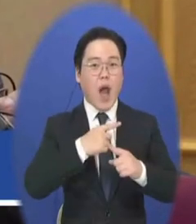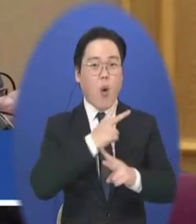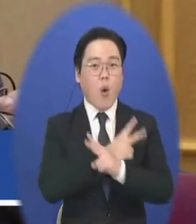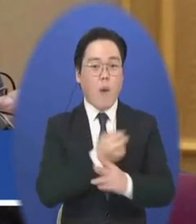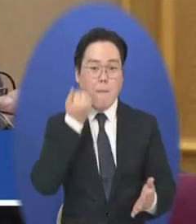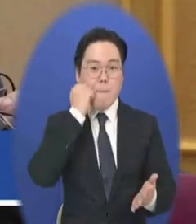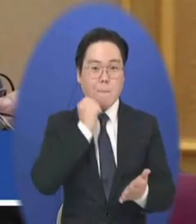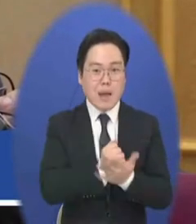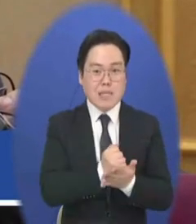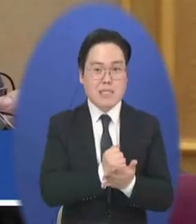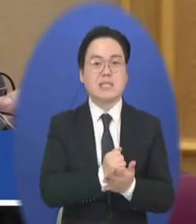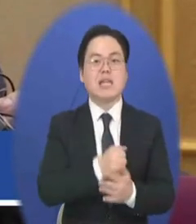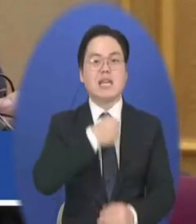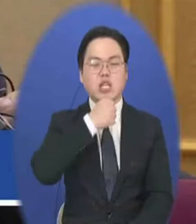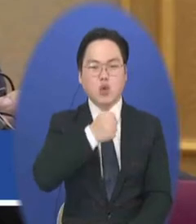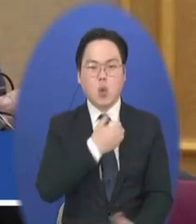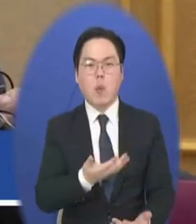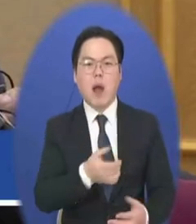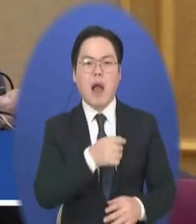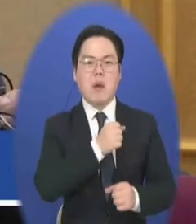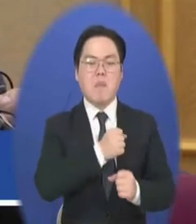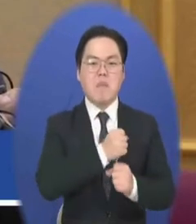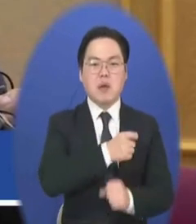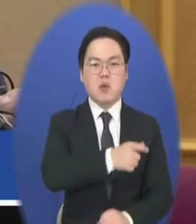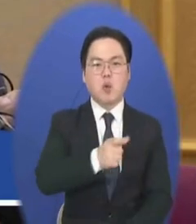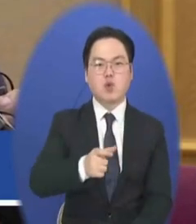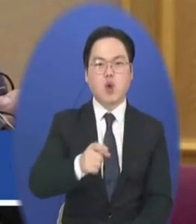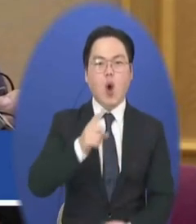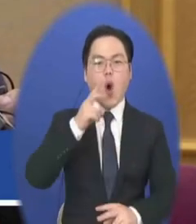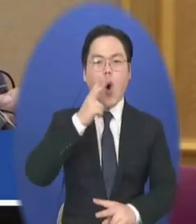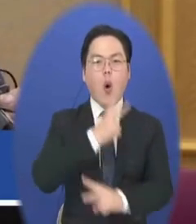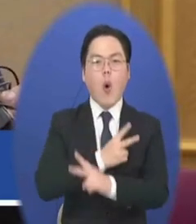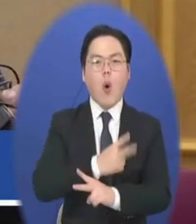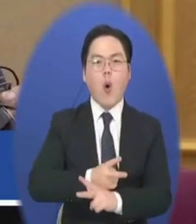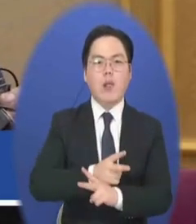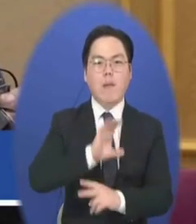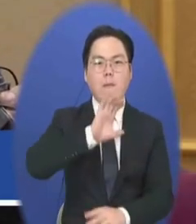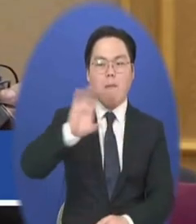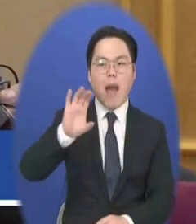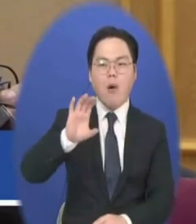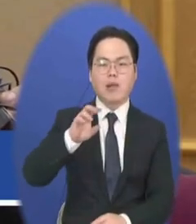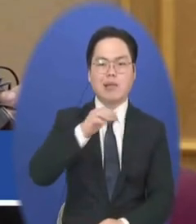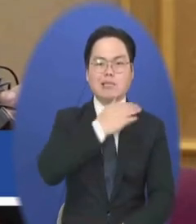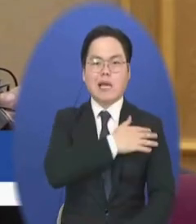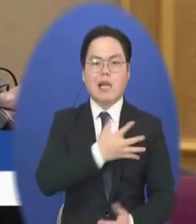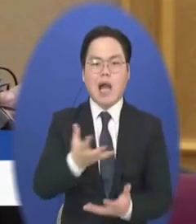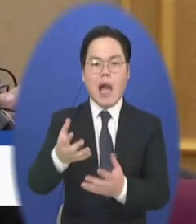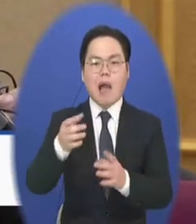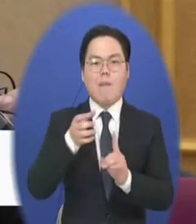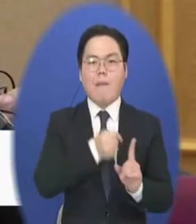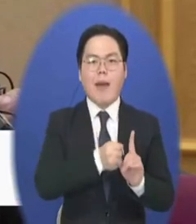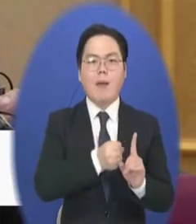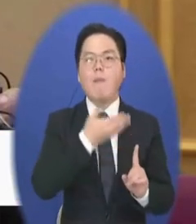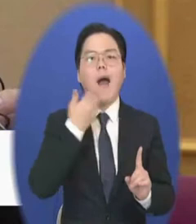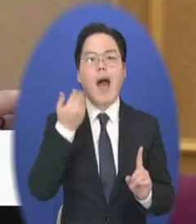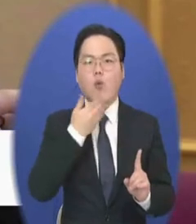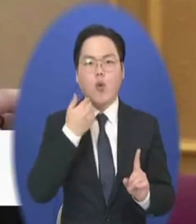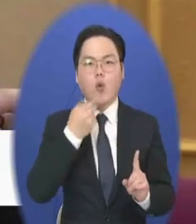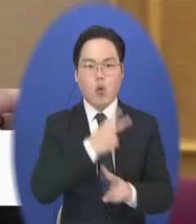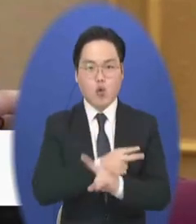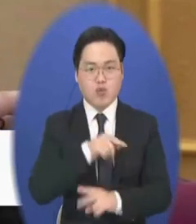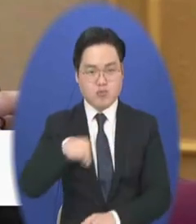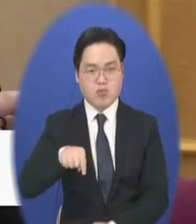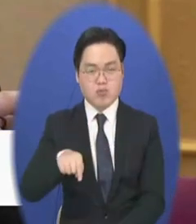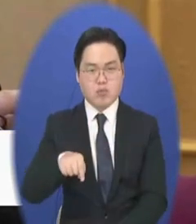эрхээ эдэлж байгаа хэн боловч хууль шүүхийн байгууллага дуудагдахгүй гэдэгт одоо энэ төслийн гол агуулга зорилгоо өрсч байгаа.